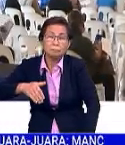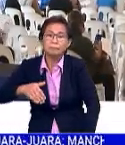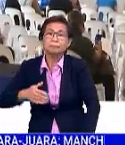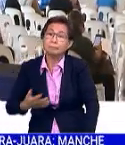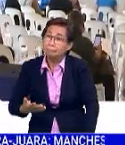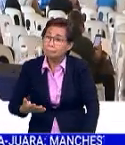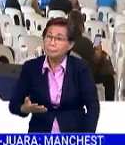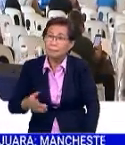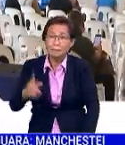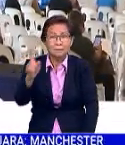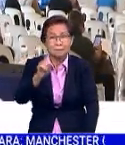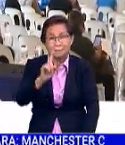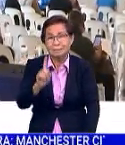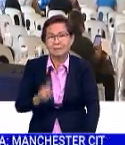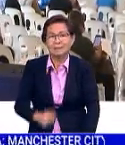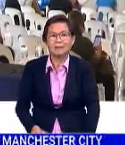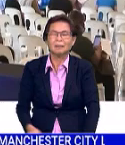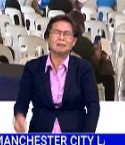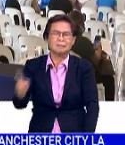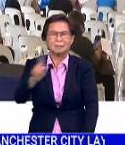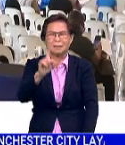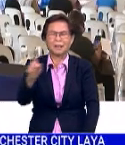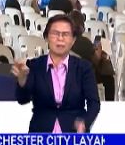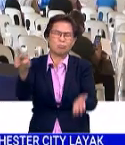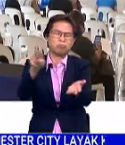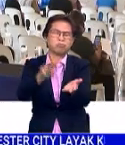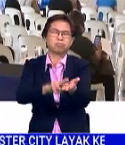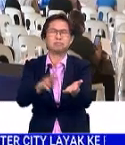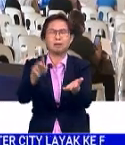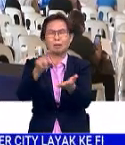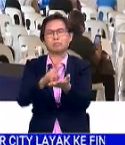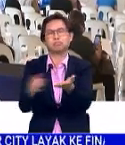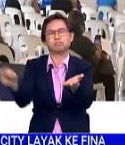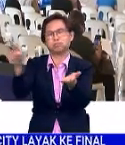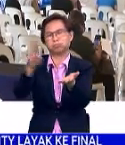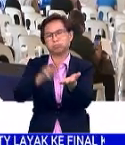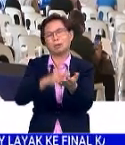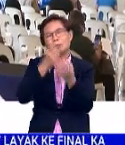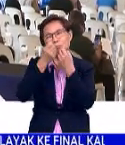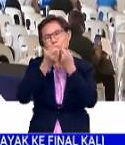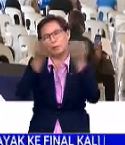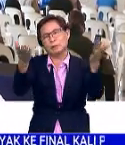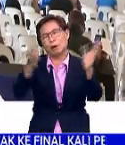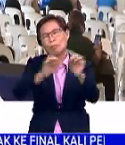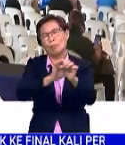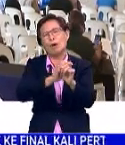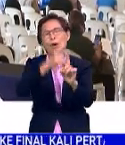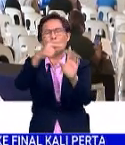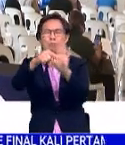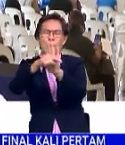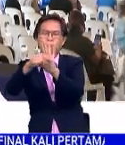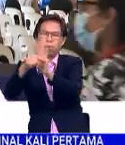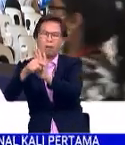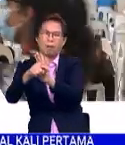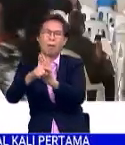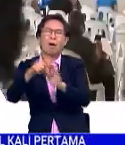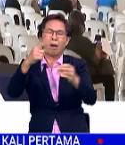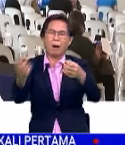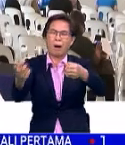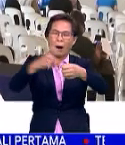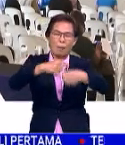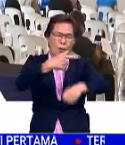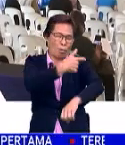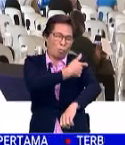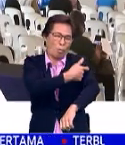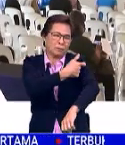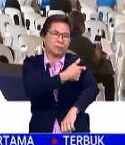supaya janganlah mengeluarkan kenyataan-kenyataan negatif tentang vaksin. Sebab apa, dikhawatiri ini akan mempengaruhi